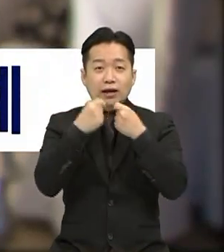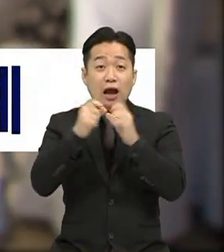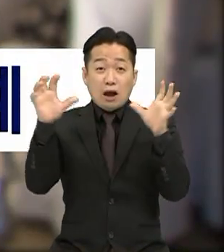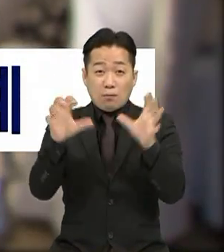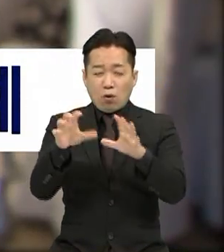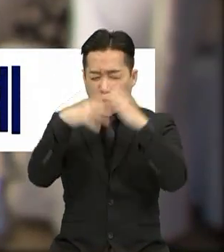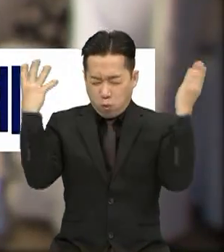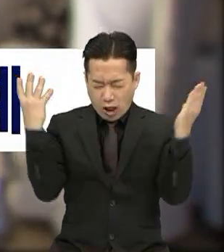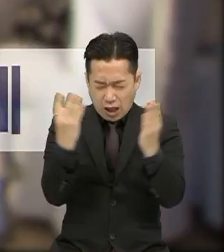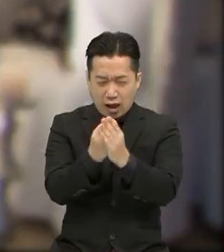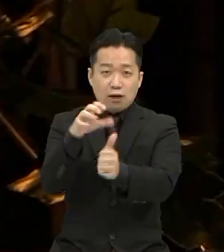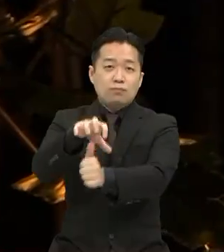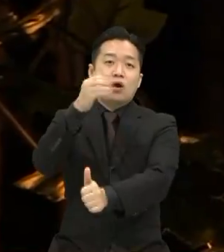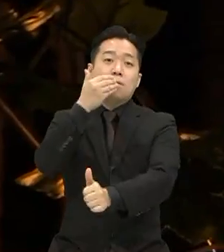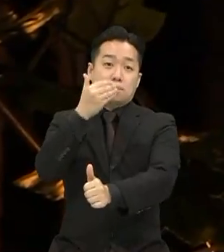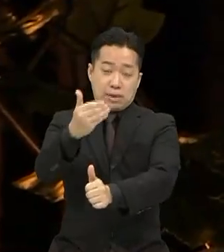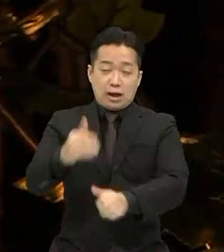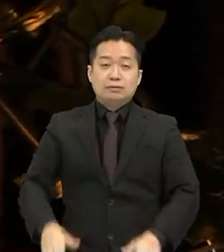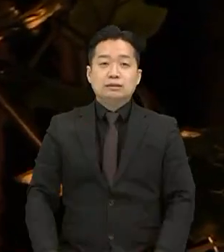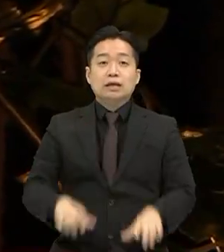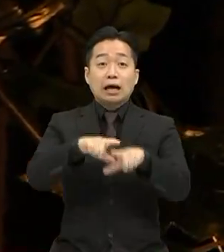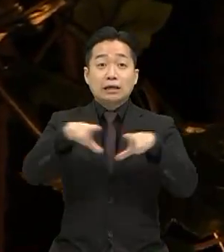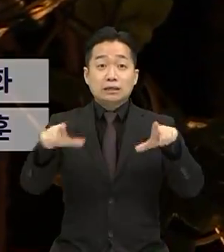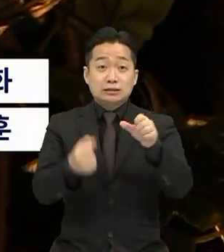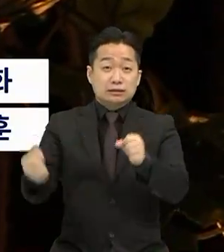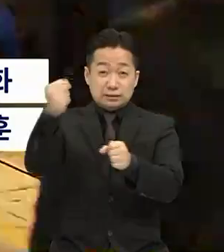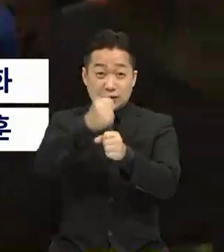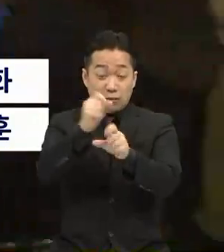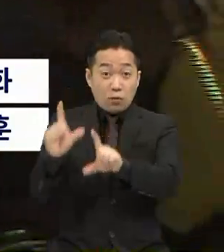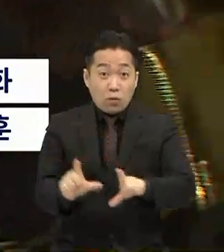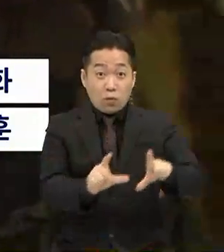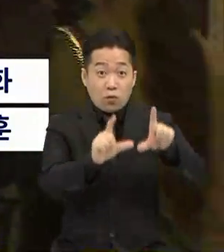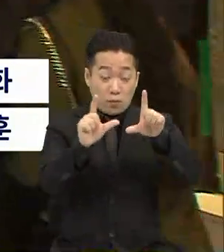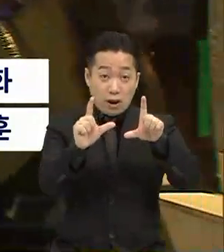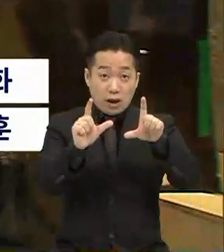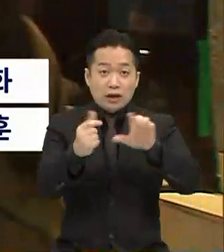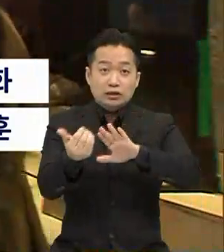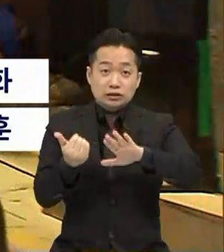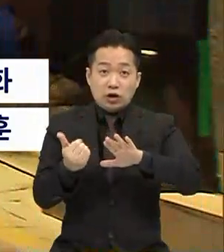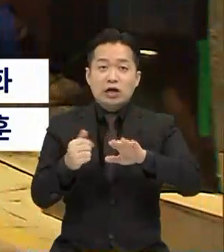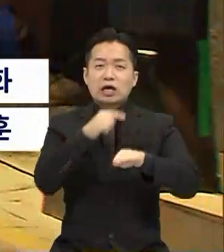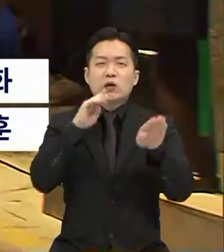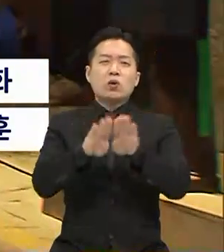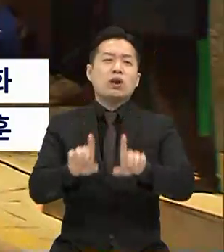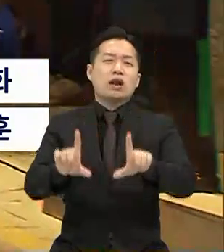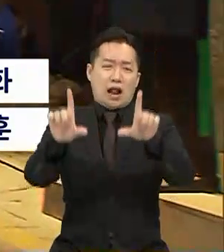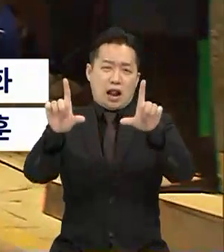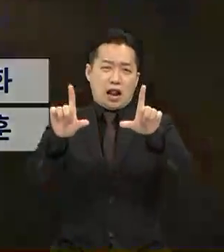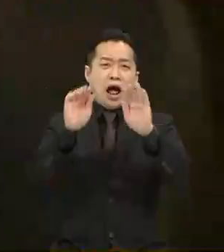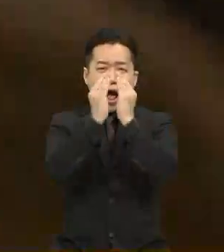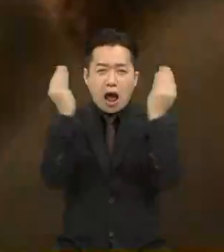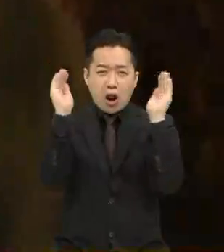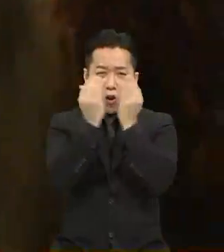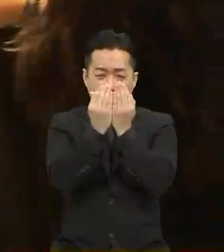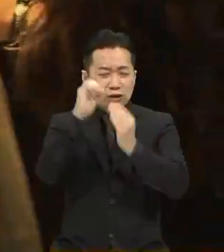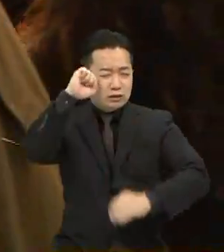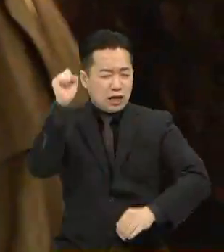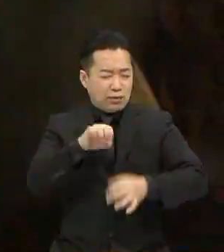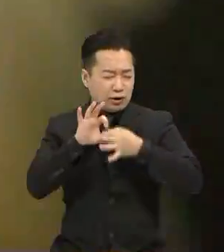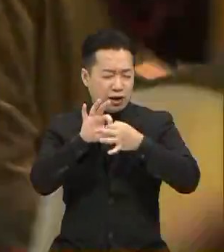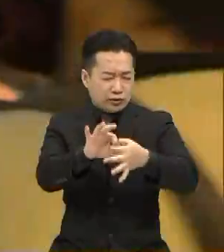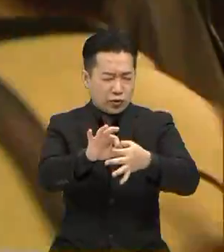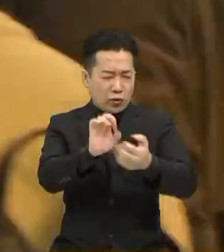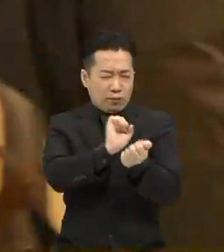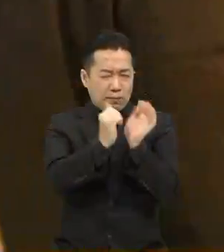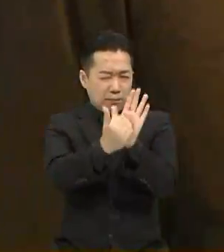제한이 풀리게 됩니다. 일상회복 1단계 시점은 전날이 일요일인 헬로윈데이로 모임이 새벽까지 이어질 수 있어